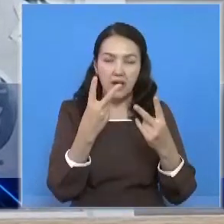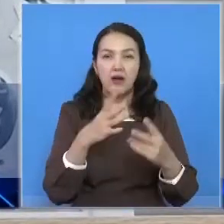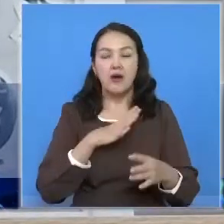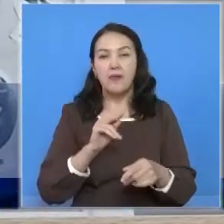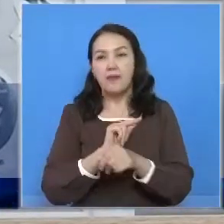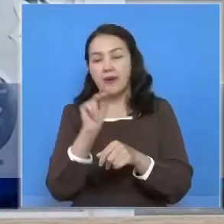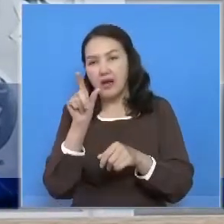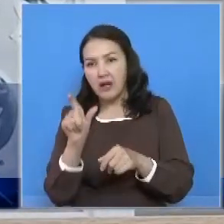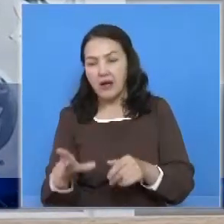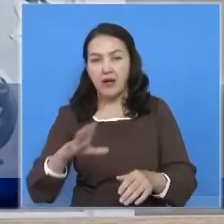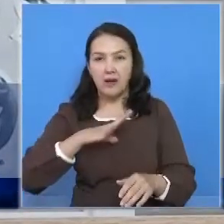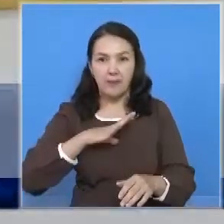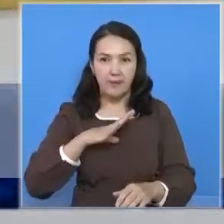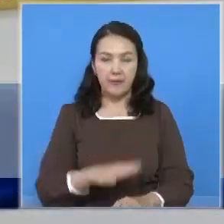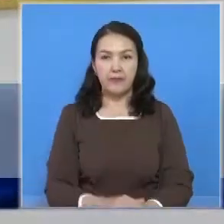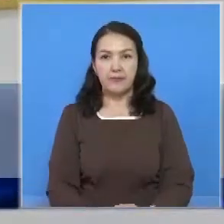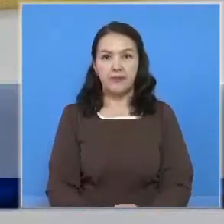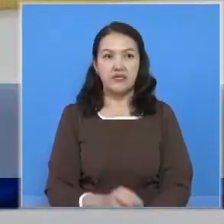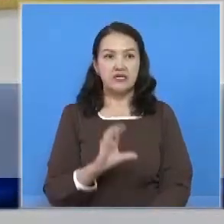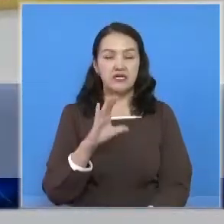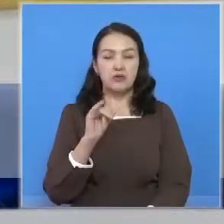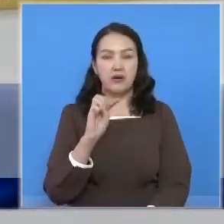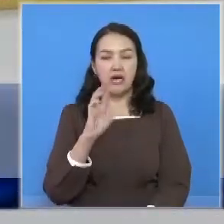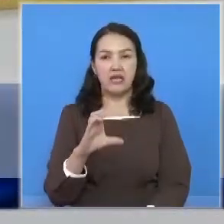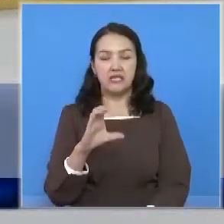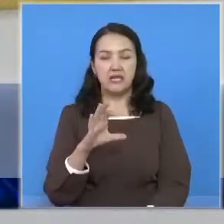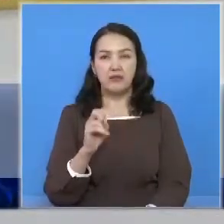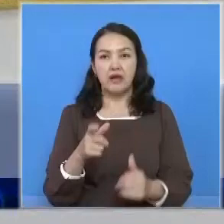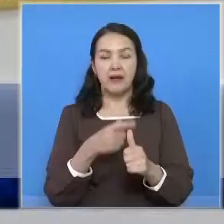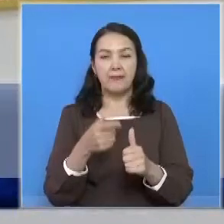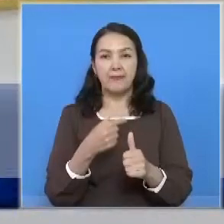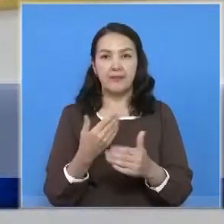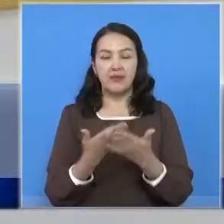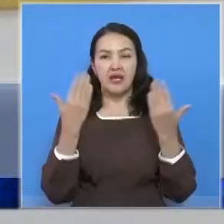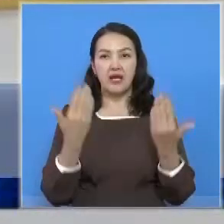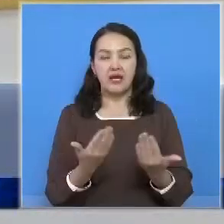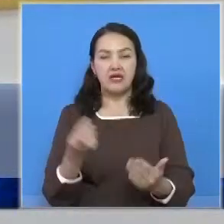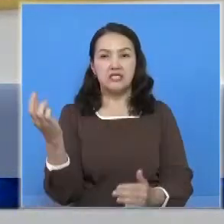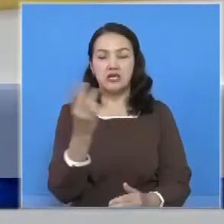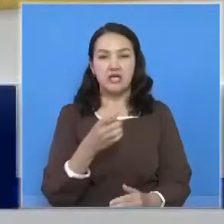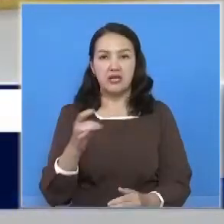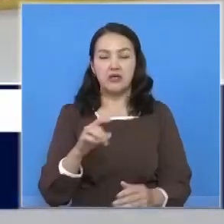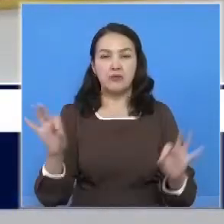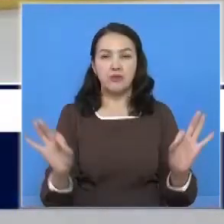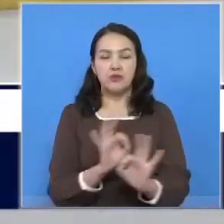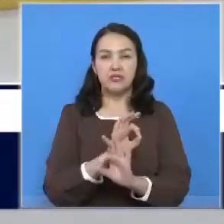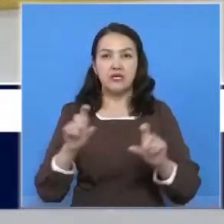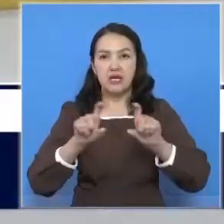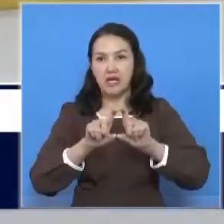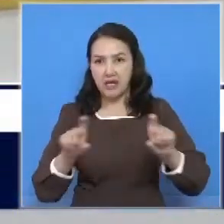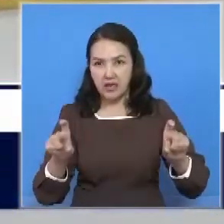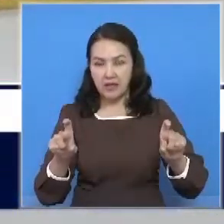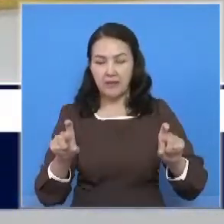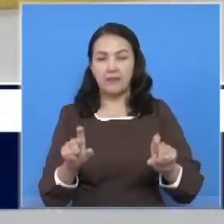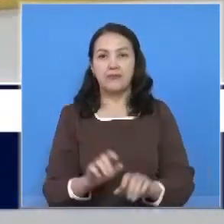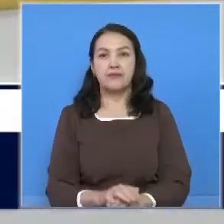алған шәкірттер де қалыс қалмады. Сәдуақас Балмағанбетов атындағы мына бүгінгі Шалқар музыкалық Қазанғап атындағы